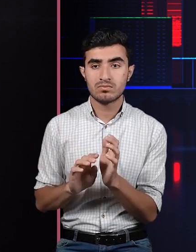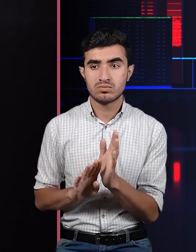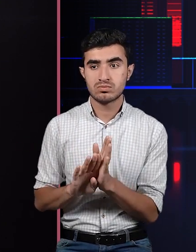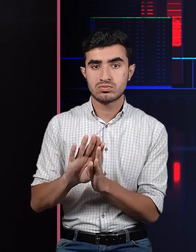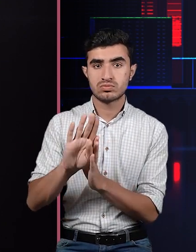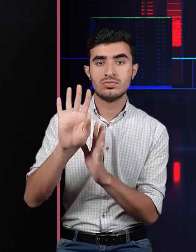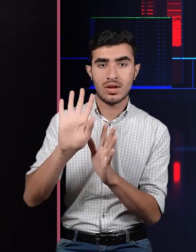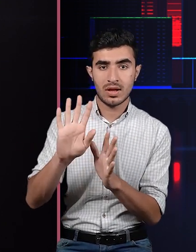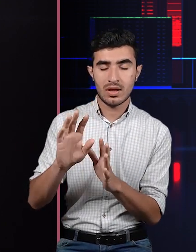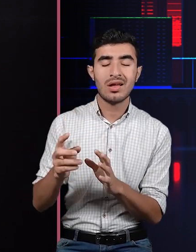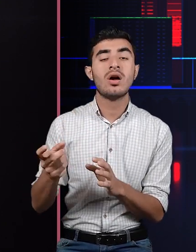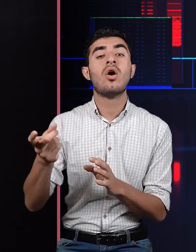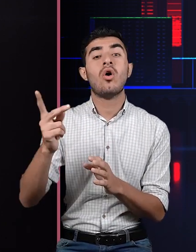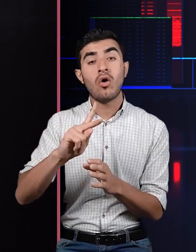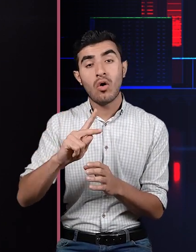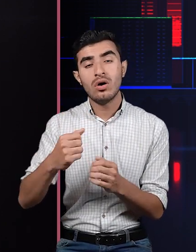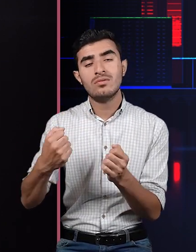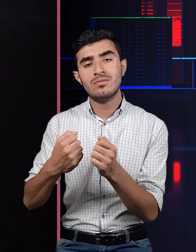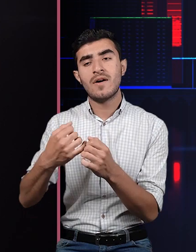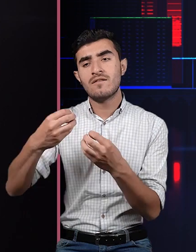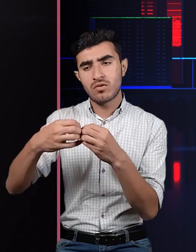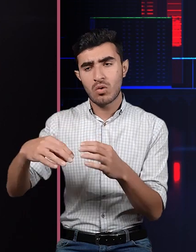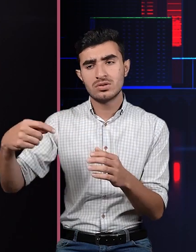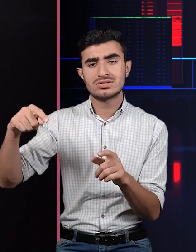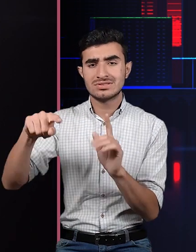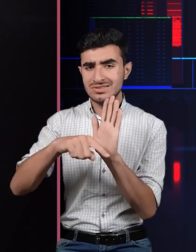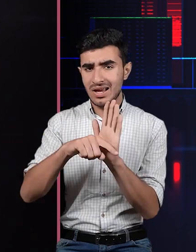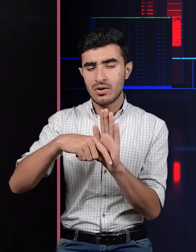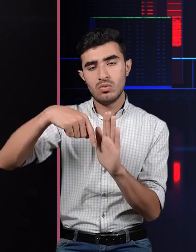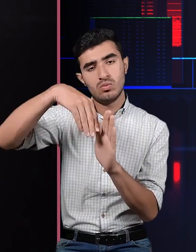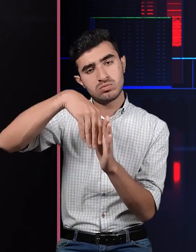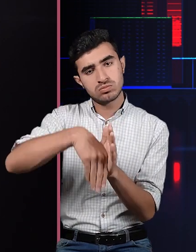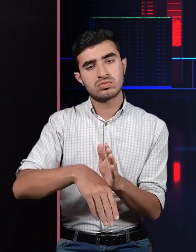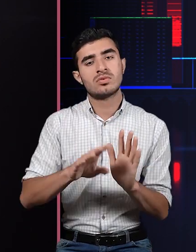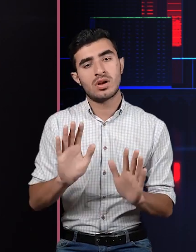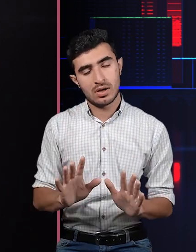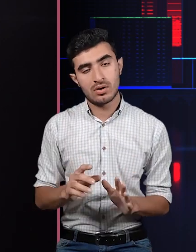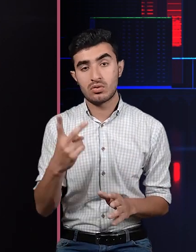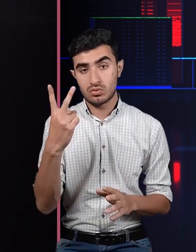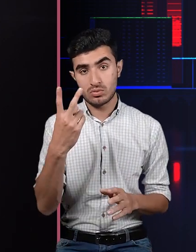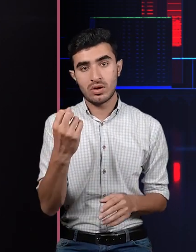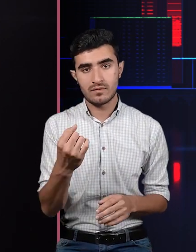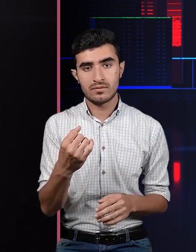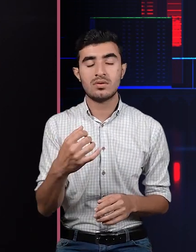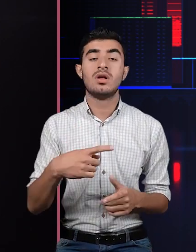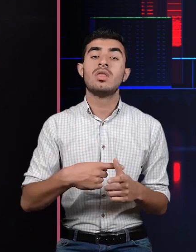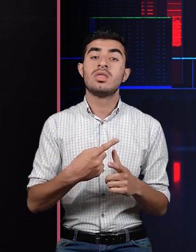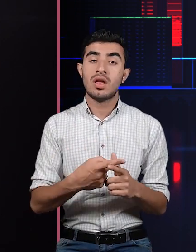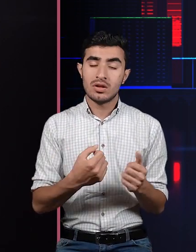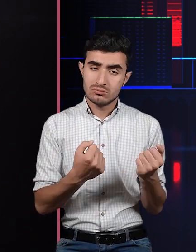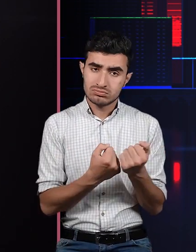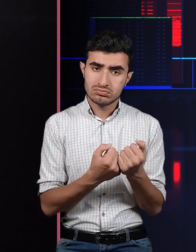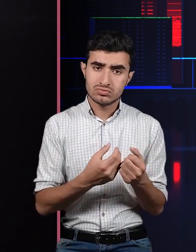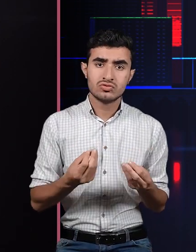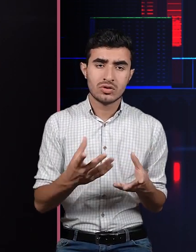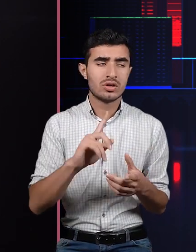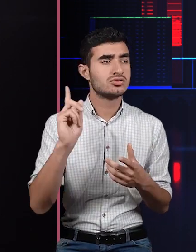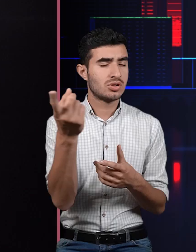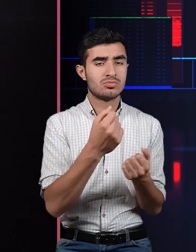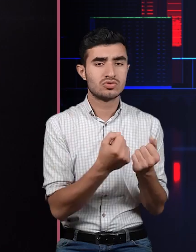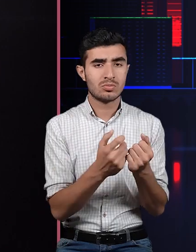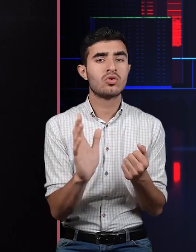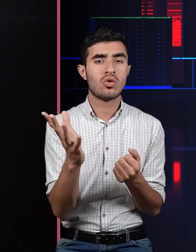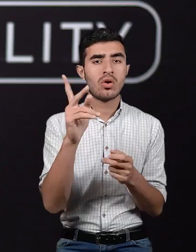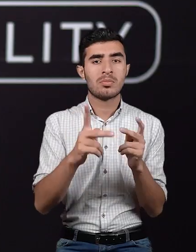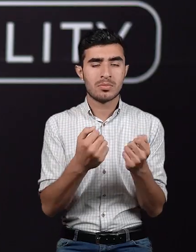ریئلی بلڈ یو اپ اور دے کین بلڈ یو ڈاؤن. سو لیٹس میک دیٹ چینج آر سیلوز اینڈ لیٹس بی دوز پیپل ہو آر بلڈنگ ایچ ادر اپ رادر دین برنگنگ